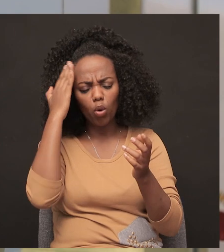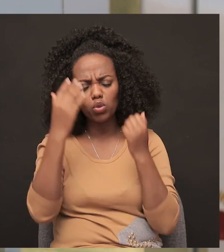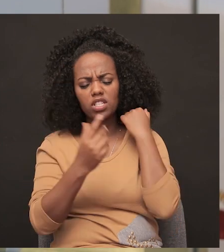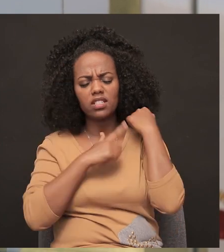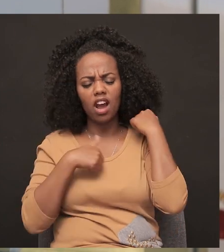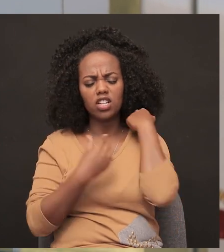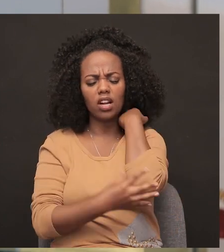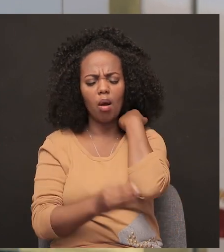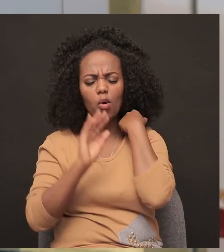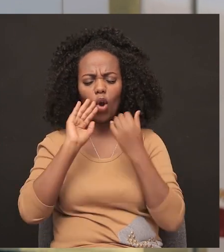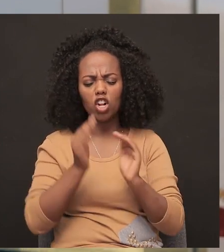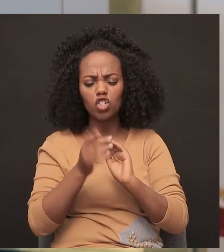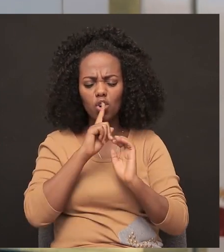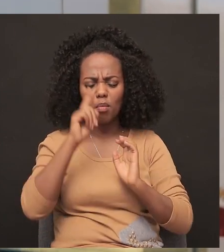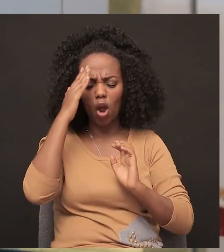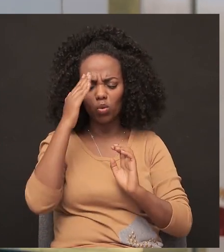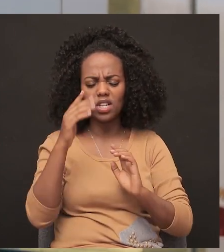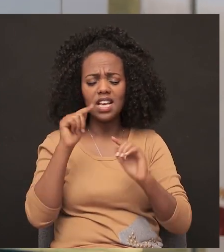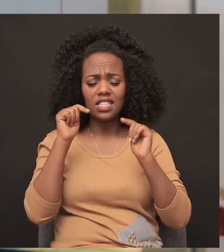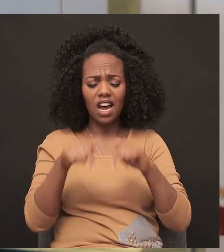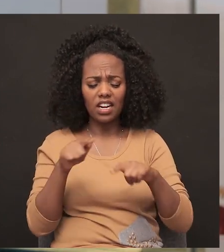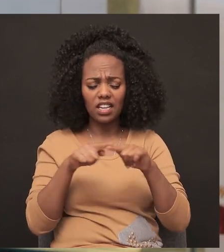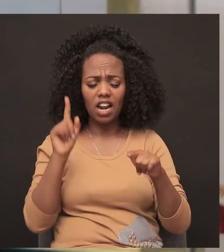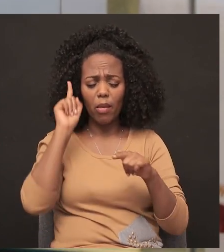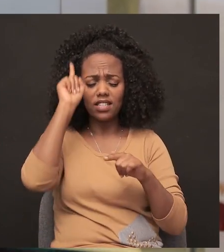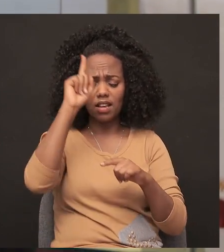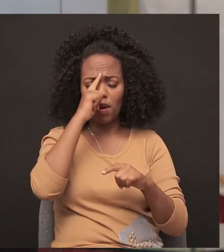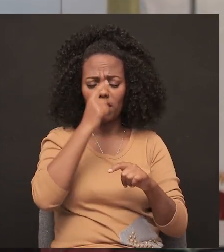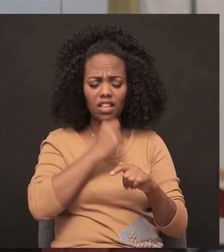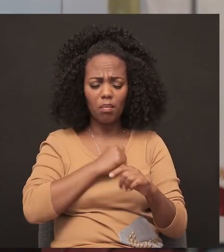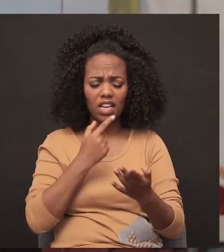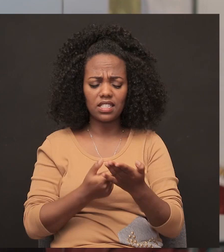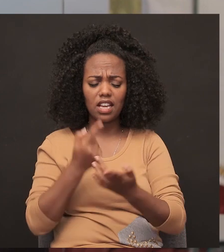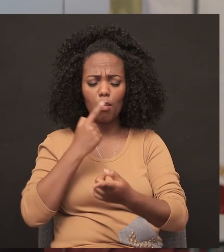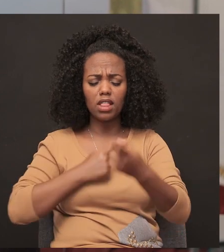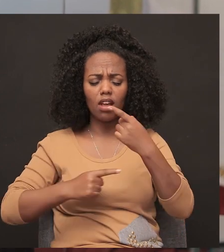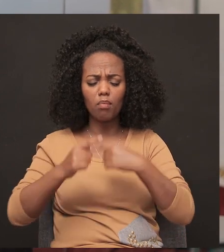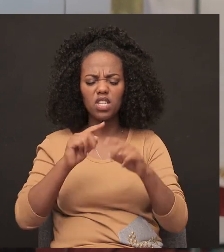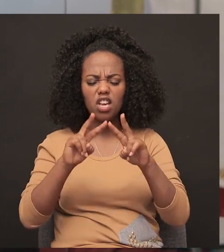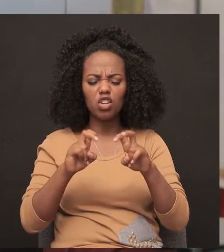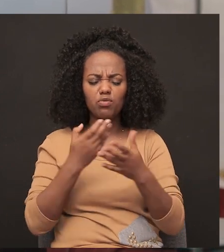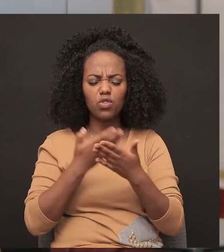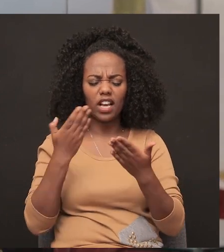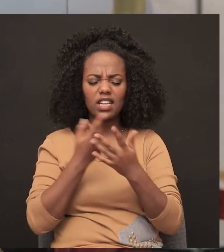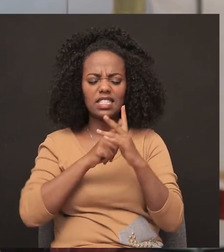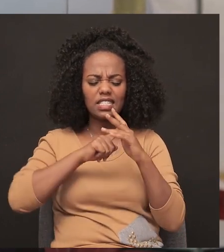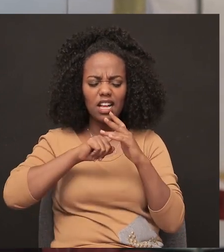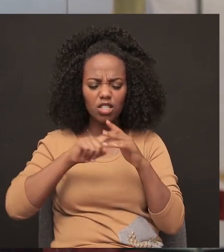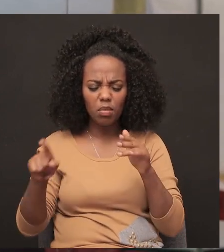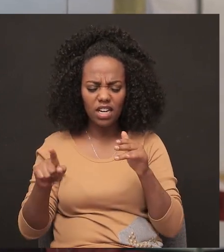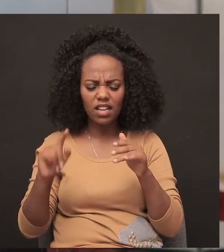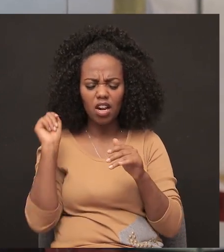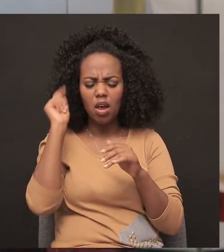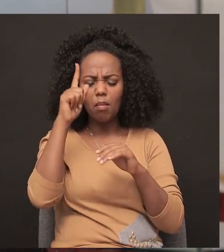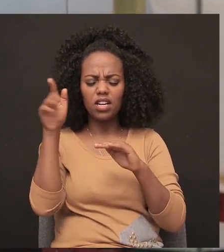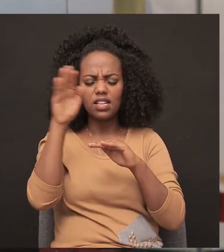ነው ዛሬ ግን እግዚአብሔር ሆይ በአንተ በመታመን ከዚህ ከመጣብን ክፉ ነገር እንድታስመልጠን